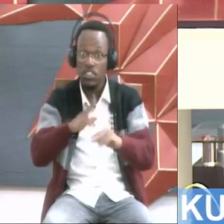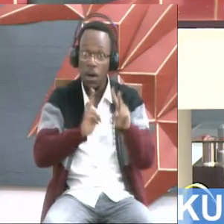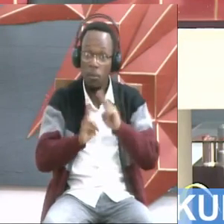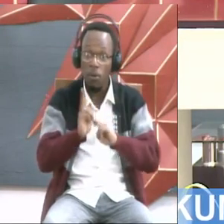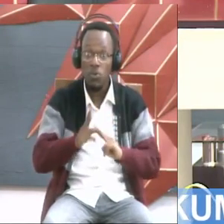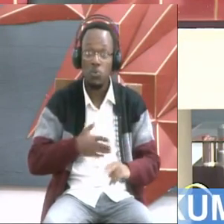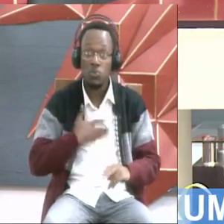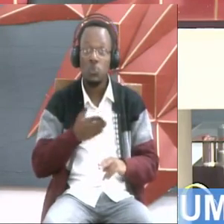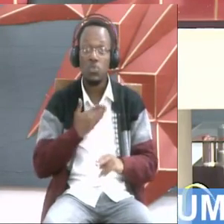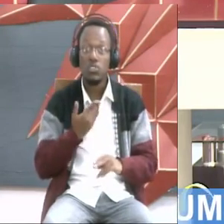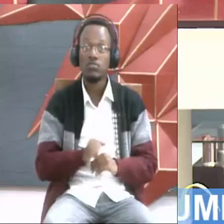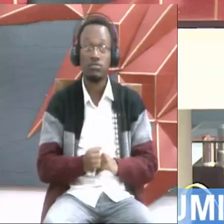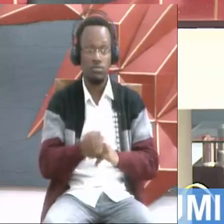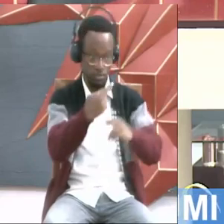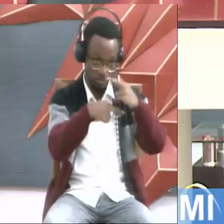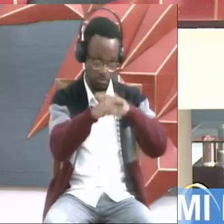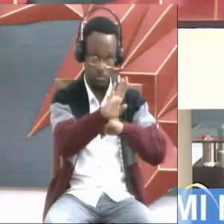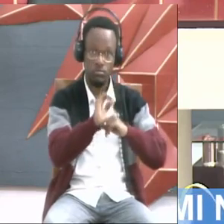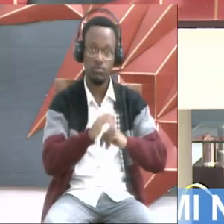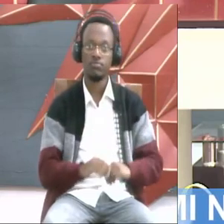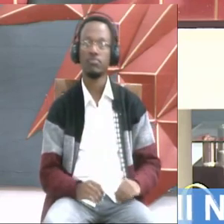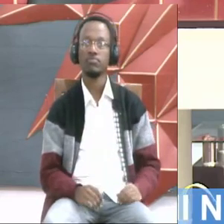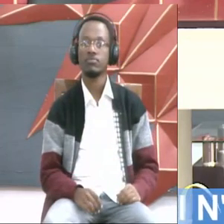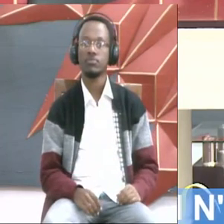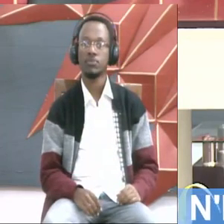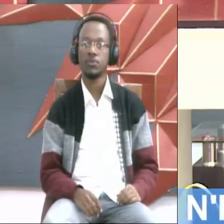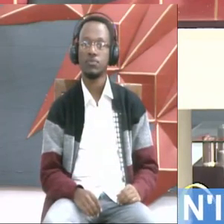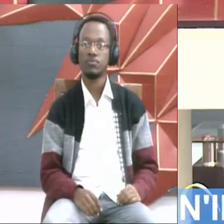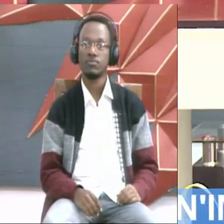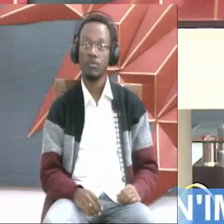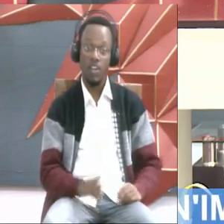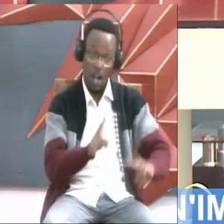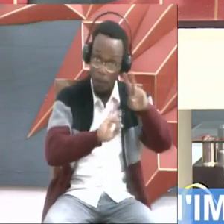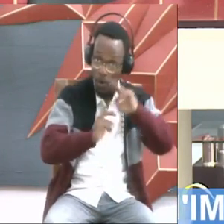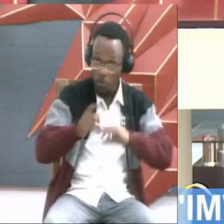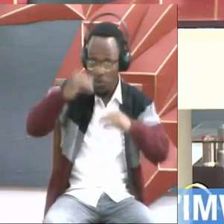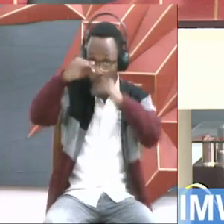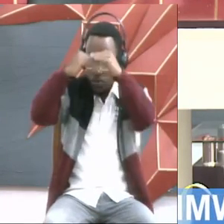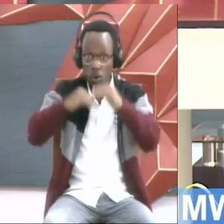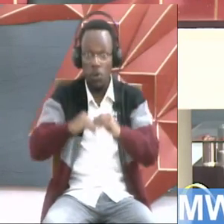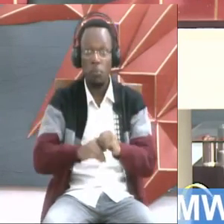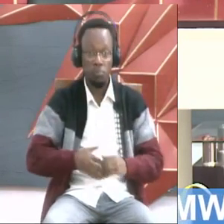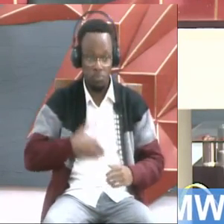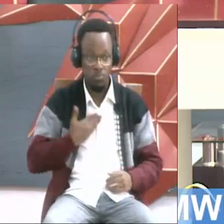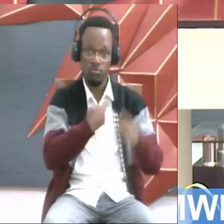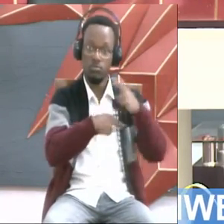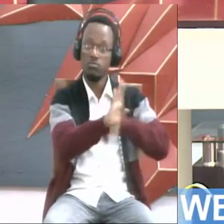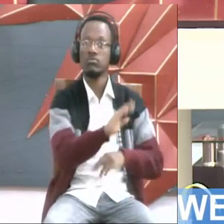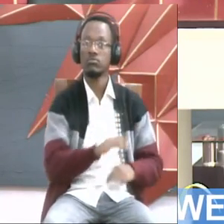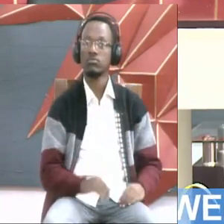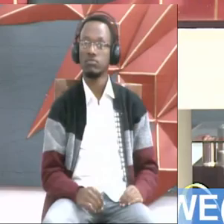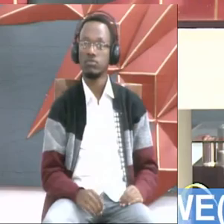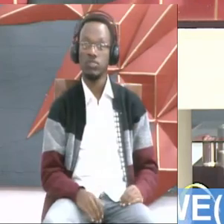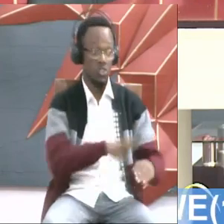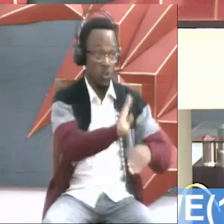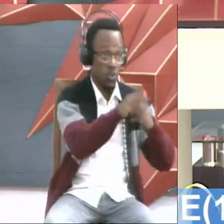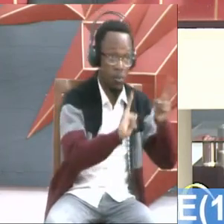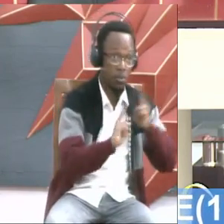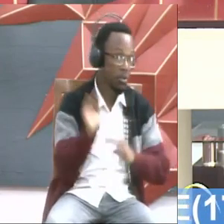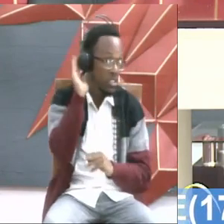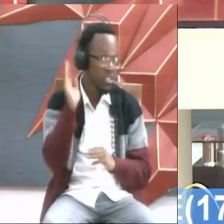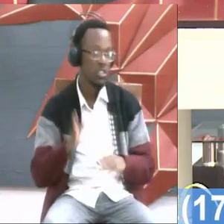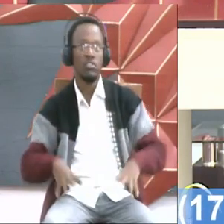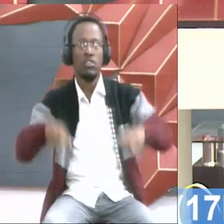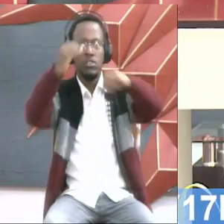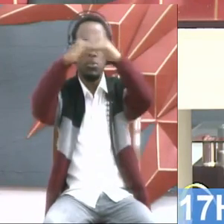n'abanezererewe guseruka kwiwe. Abazozamugwa n'abanezererewe guseruka kwiwe. Abantu bose bumvise